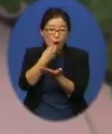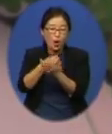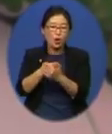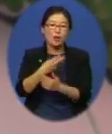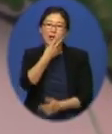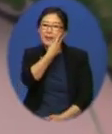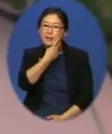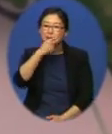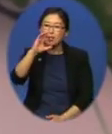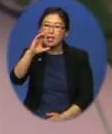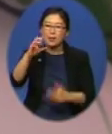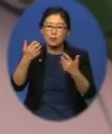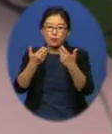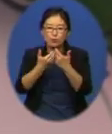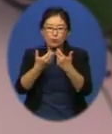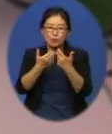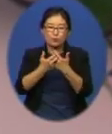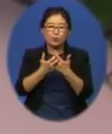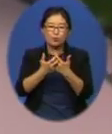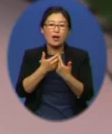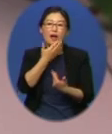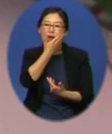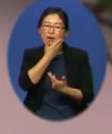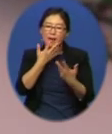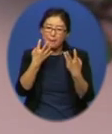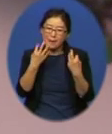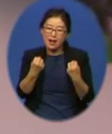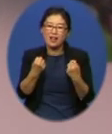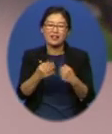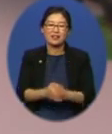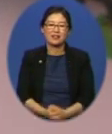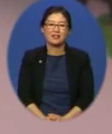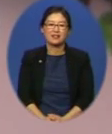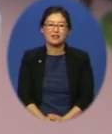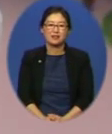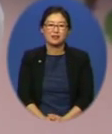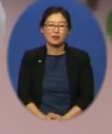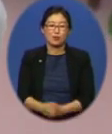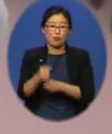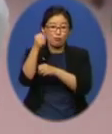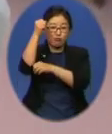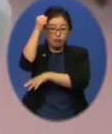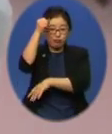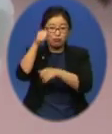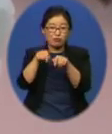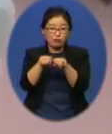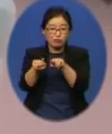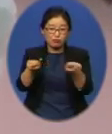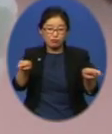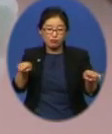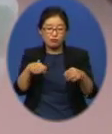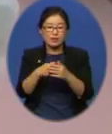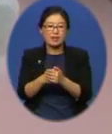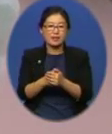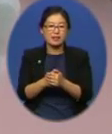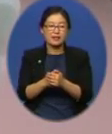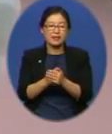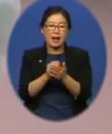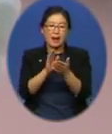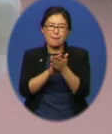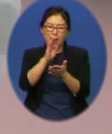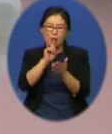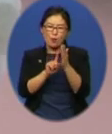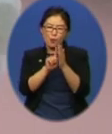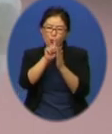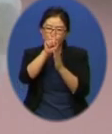함유되어 있어 영양가 높은 산채라고 하며 뿌리와 줄기는 민간요법에서 해열제로 사용했다고